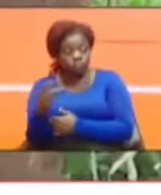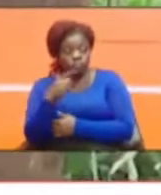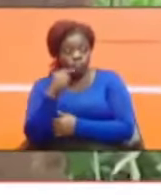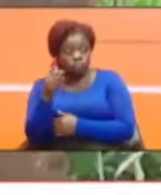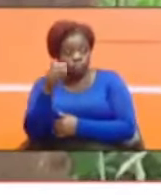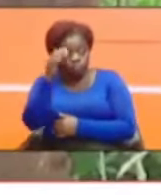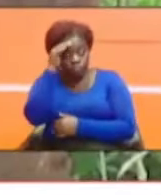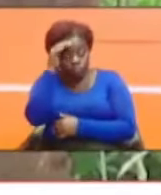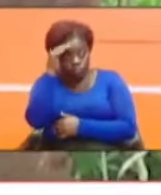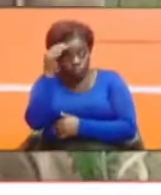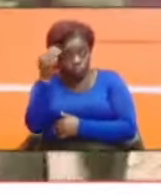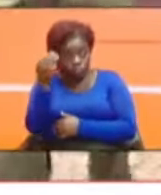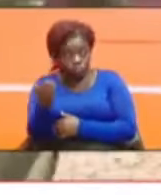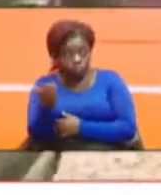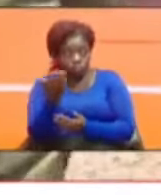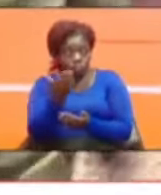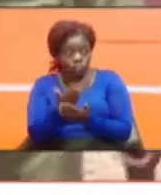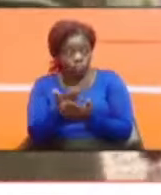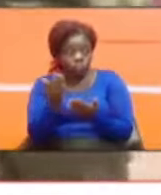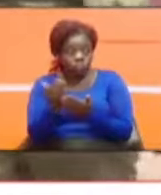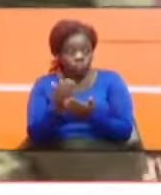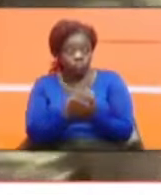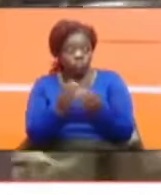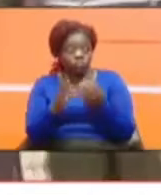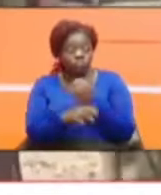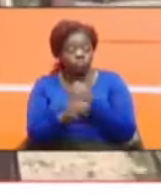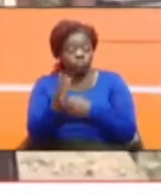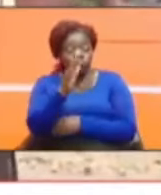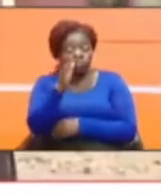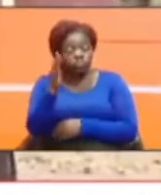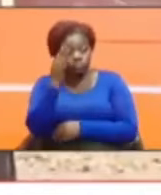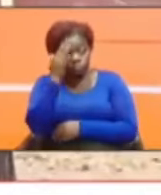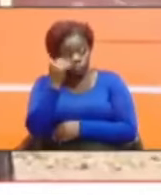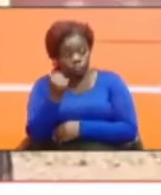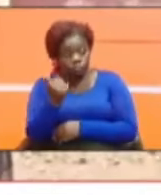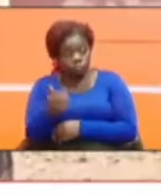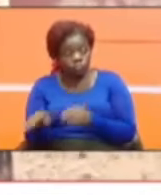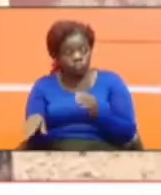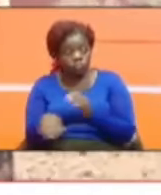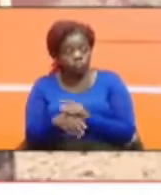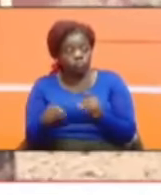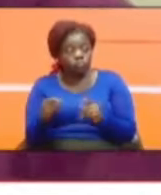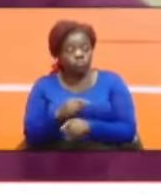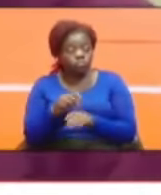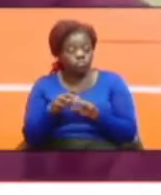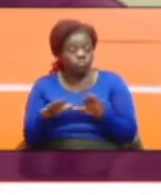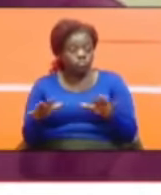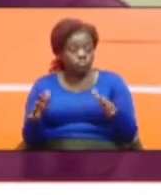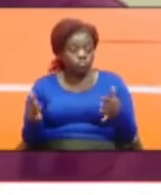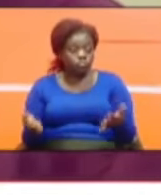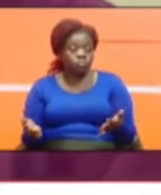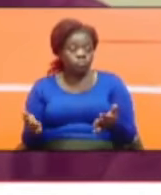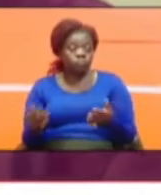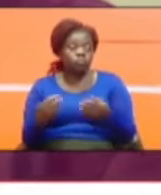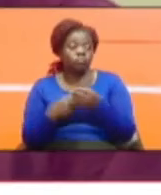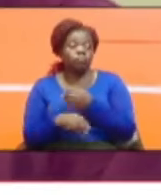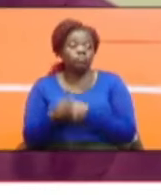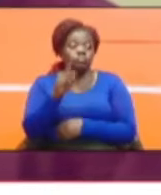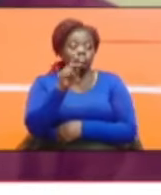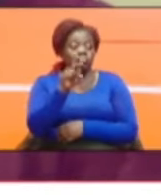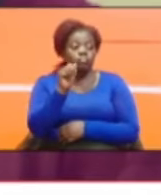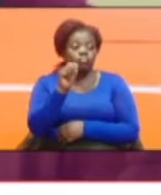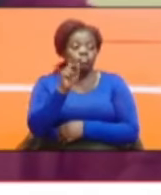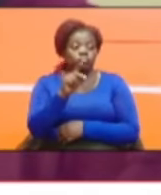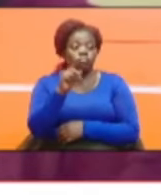ku poliisi e Kayabwe alajana olw'okumubira emiti n'ekigendererwa nti eky'okumugoba ku kibanja kye. Abawawabirwa ye Kakoza Edward